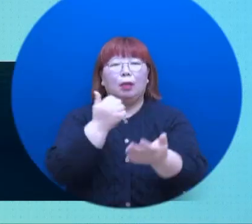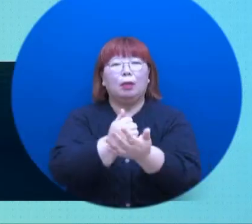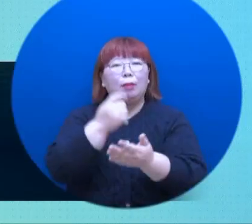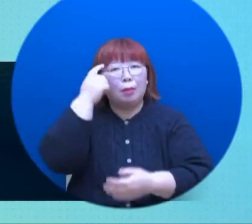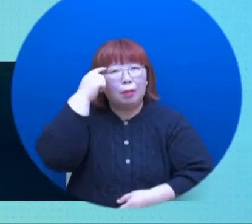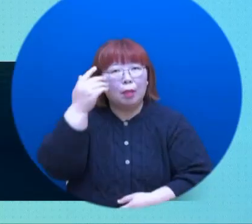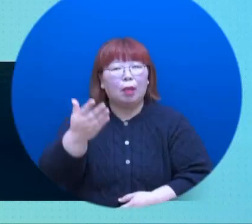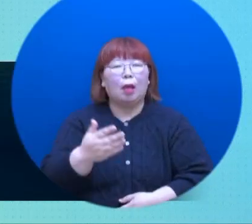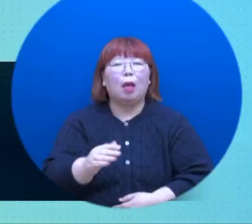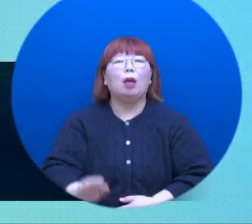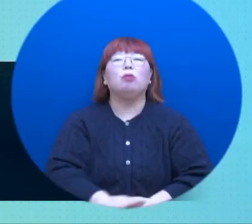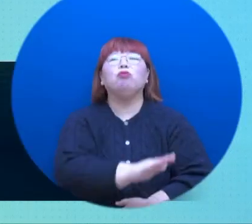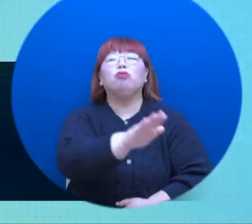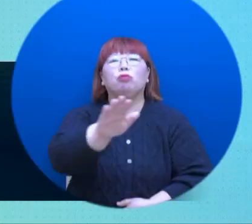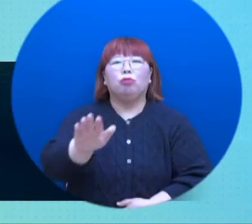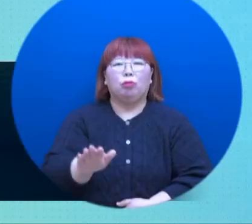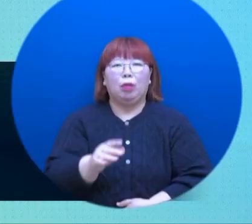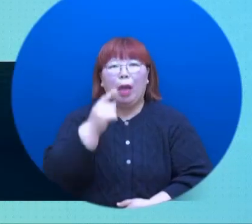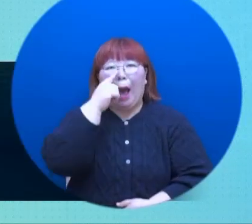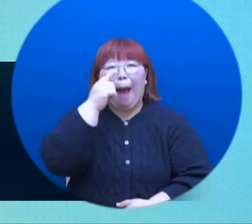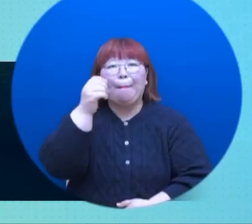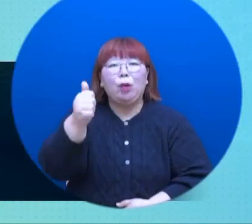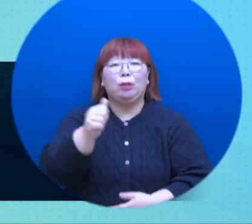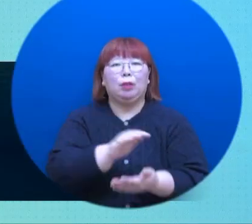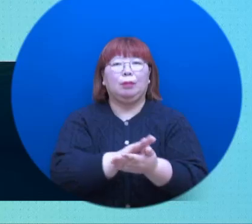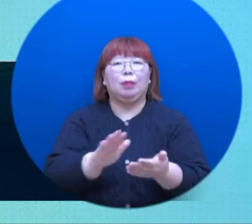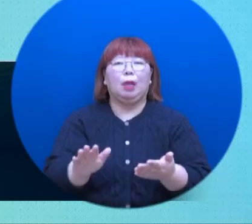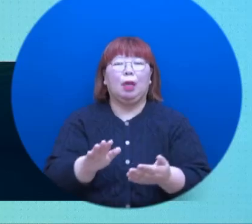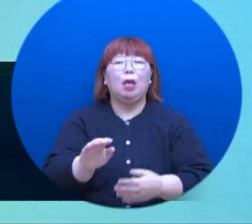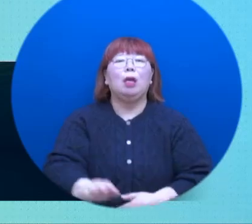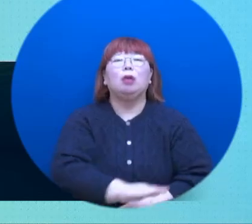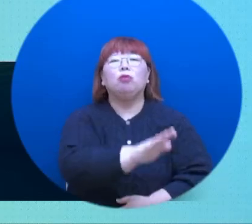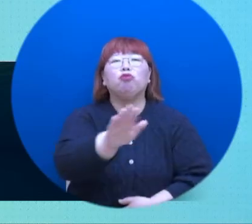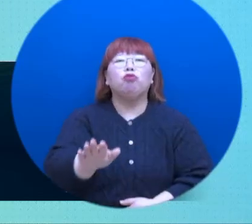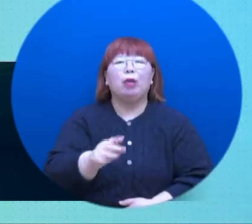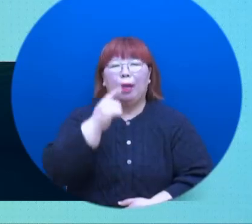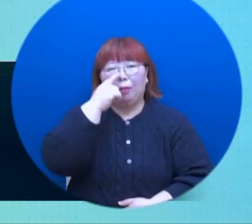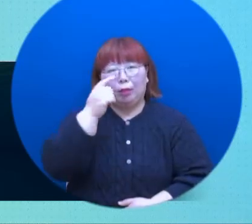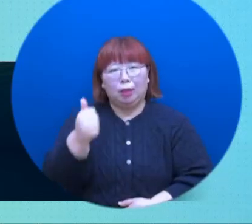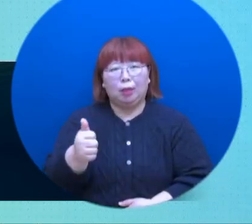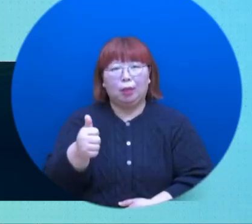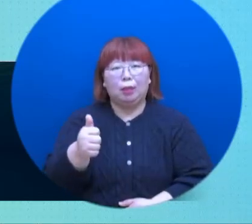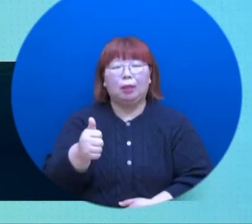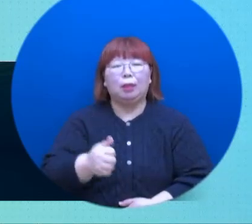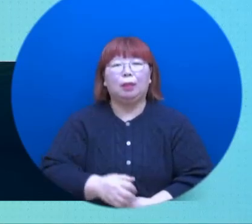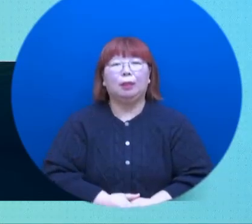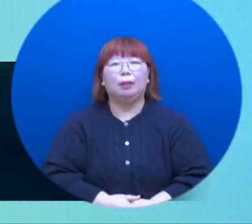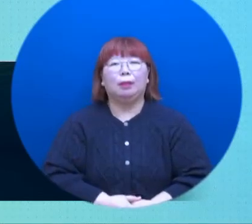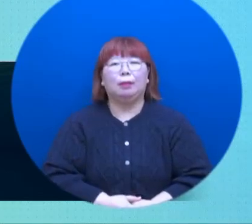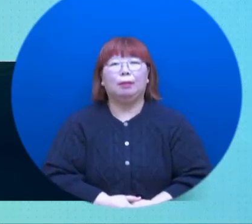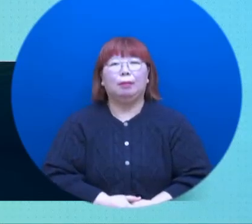자, 우리 아버지입니다. 한번 따라해 볼까요? 우리 아버지. 우리 아버지십니다.